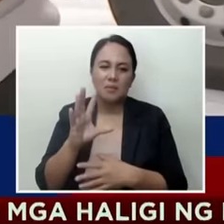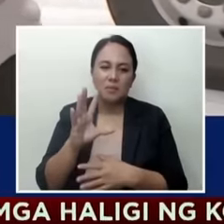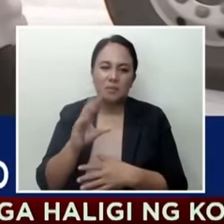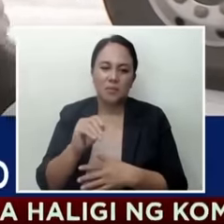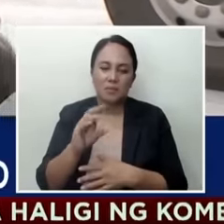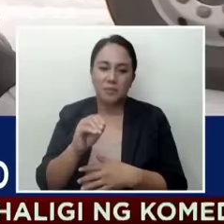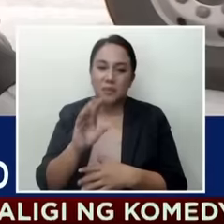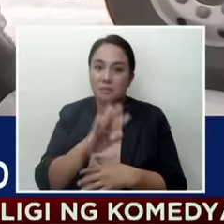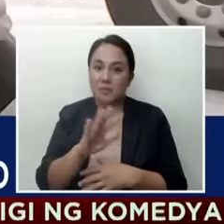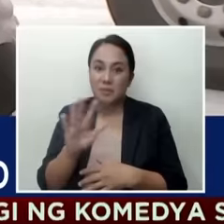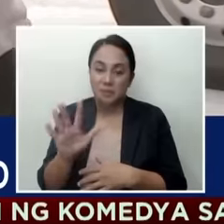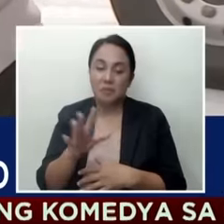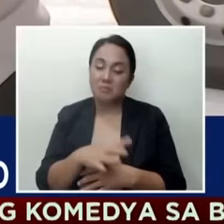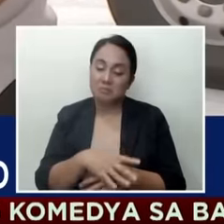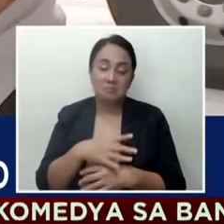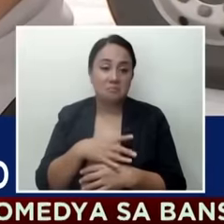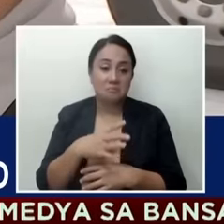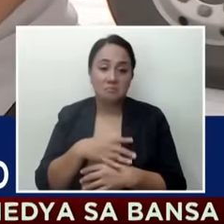55, gano'n.